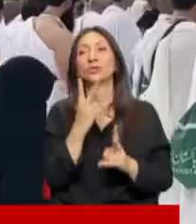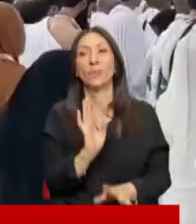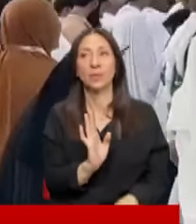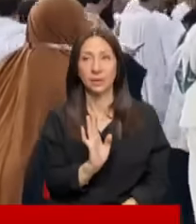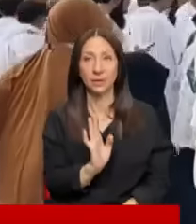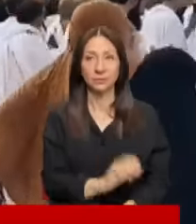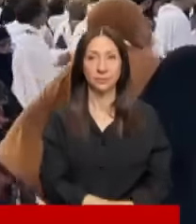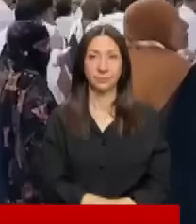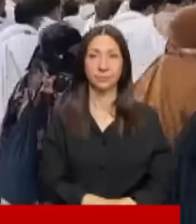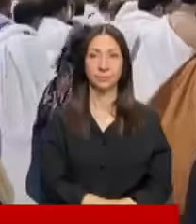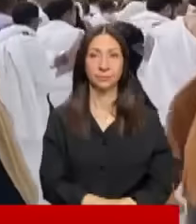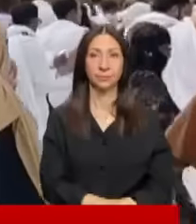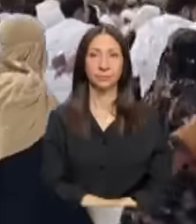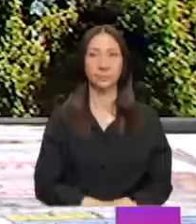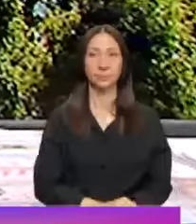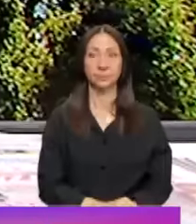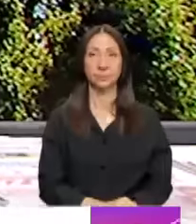açıklanmadı.